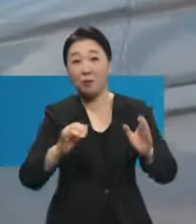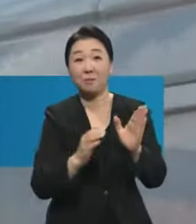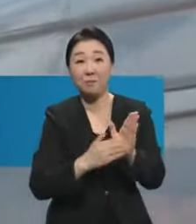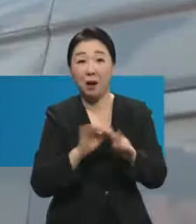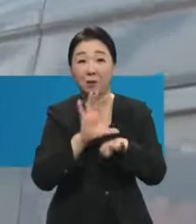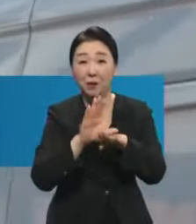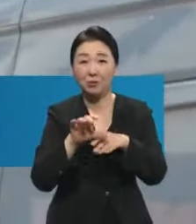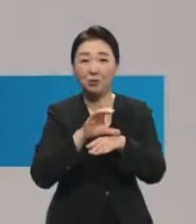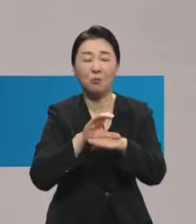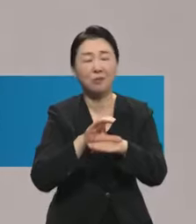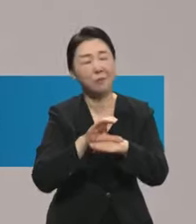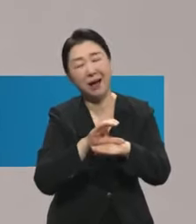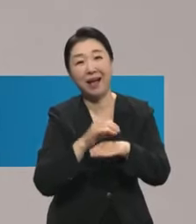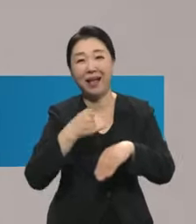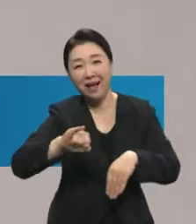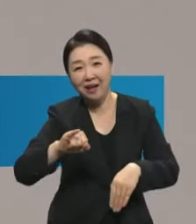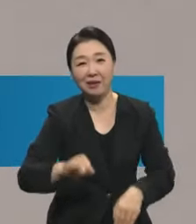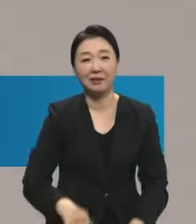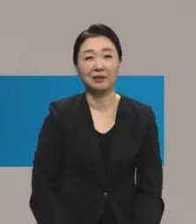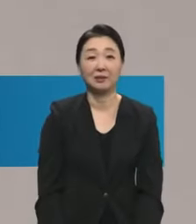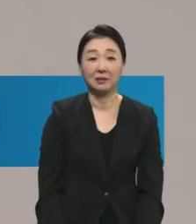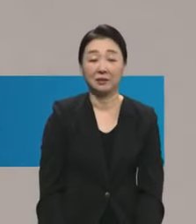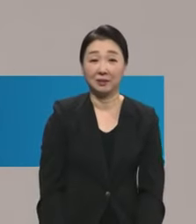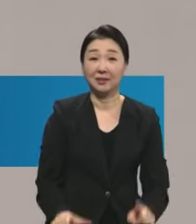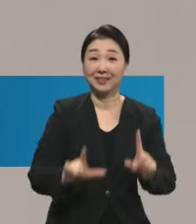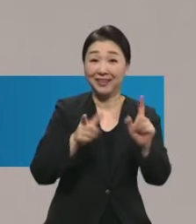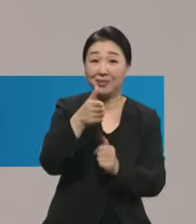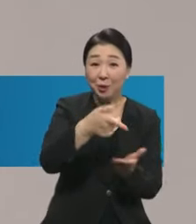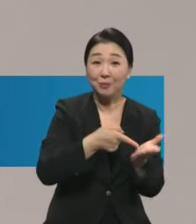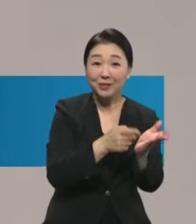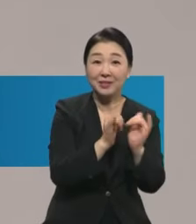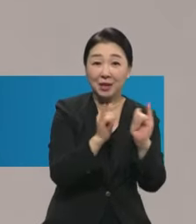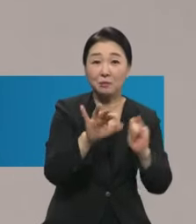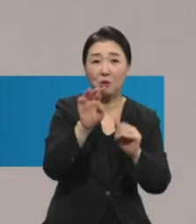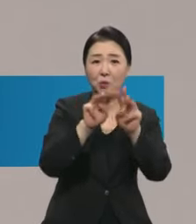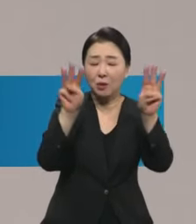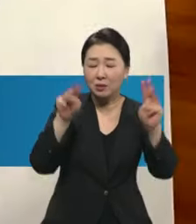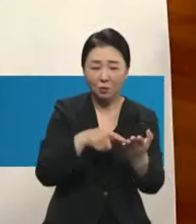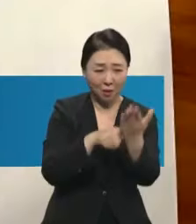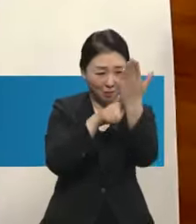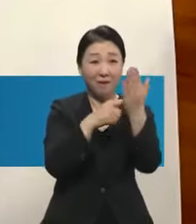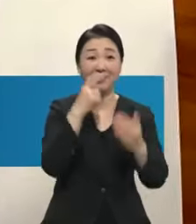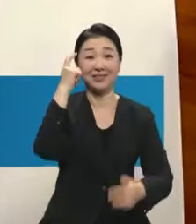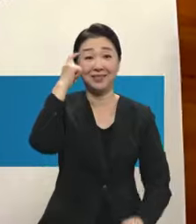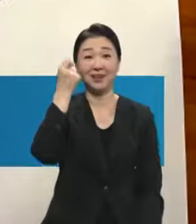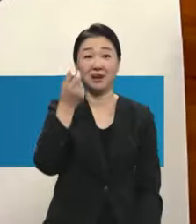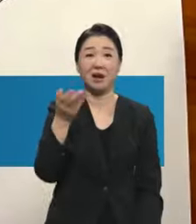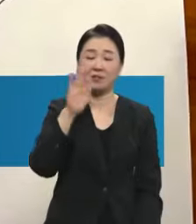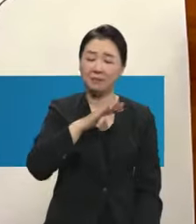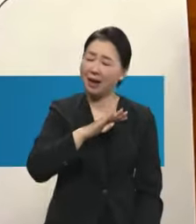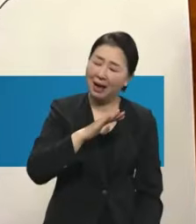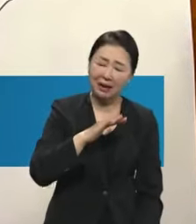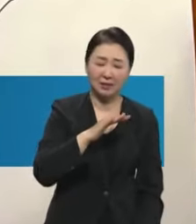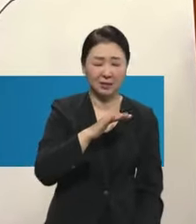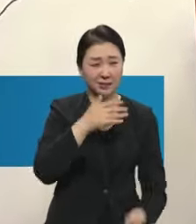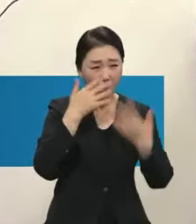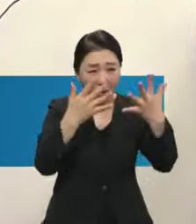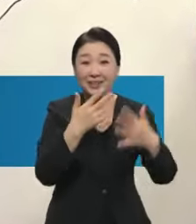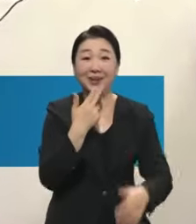방송국의 컴퓨터도 작동하지 않았기 때문입니다. 기상캐스터는 처음에는 웹사이트 화면을 띄우려고 생각했지만 효과적으로 보이지